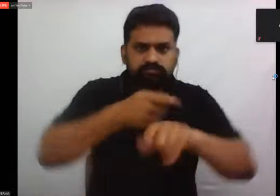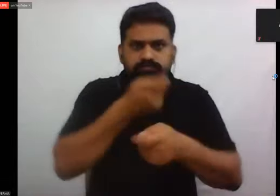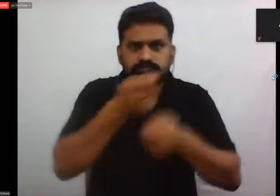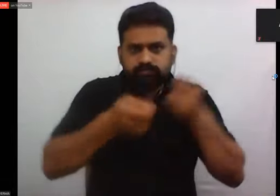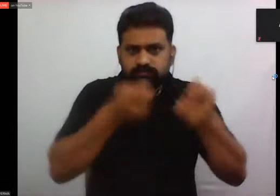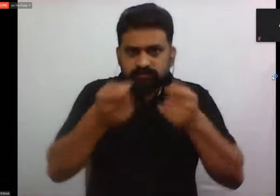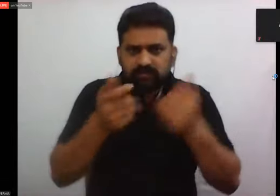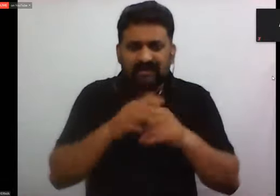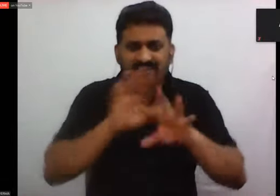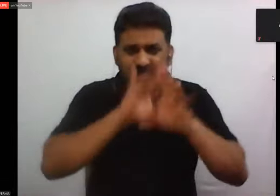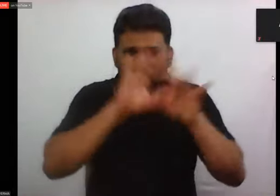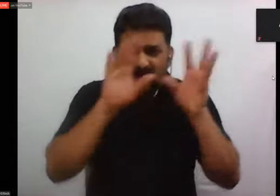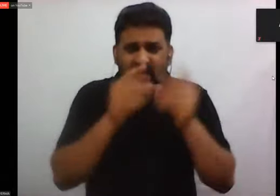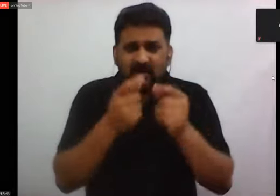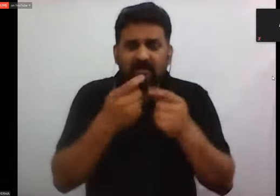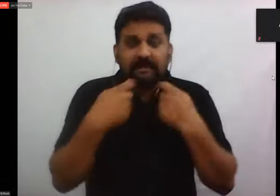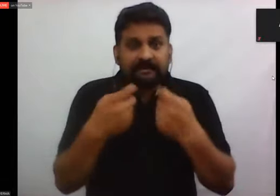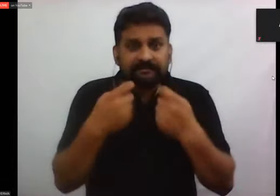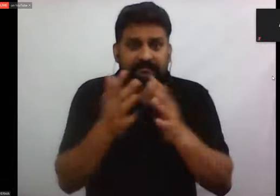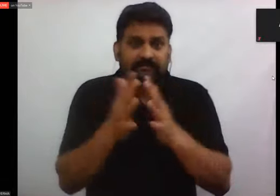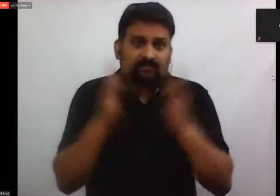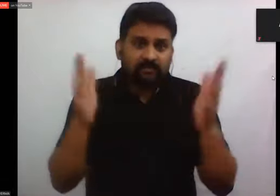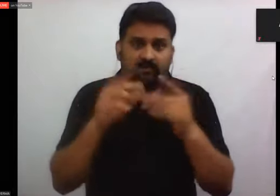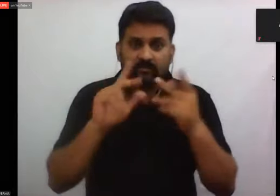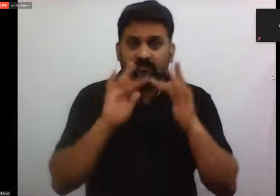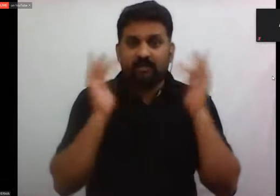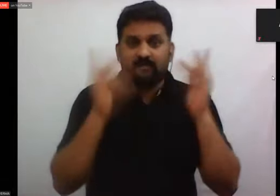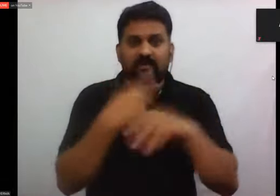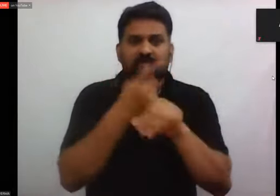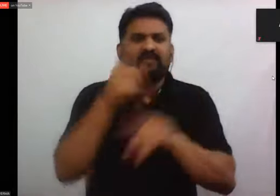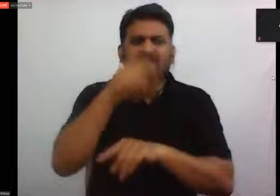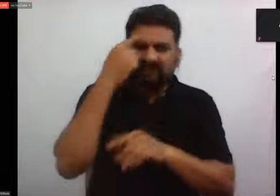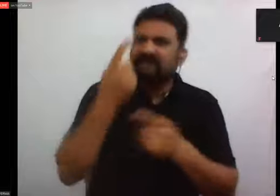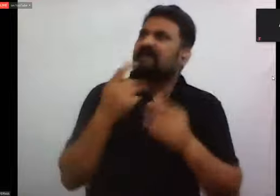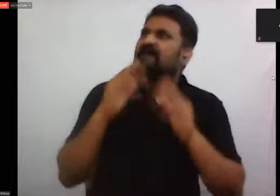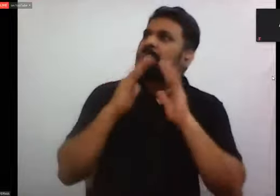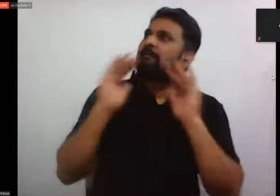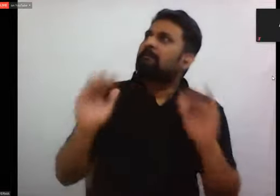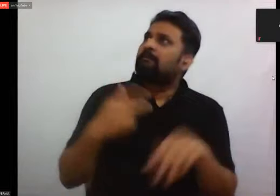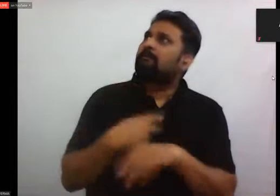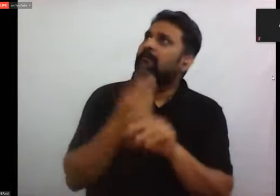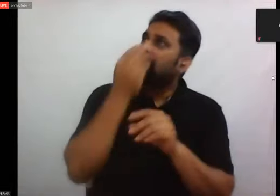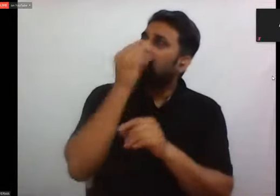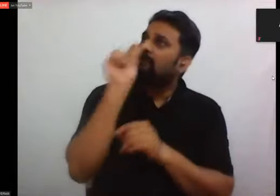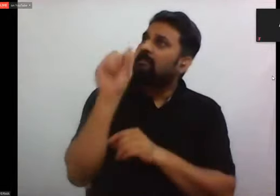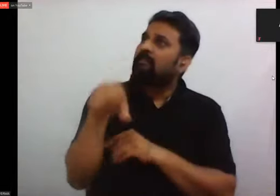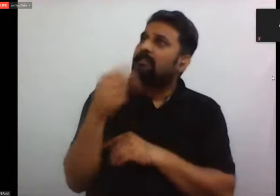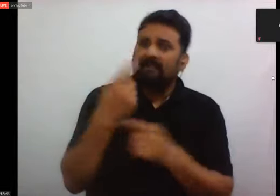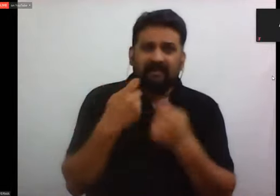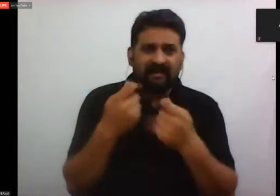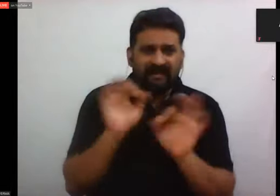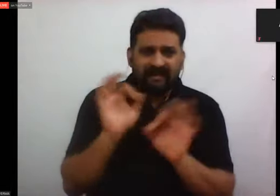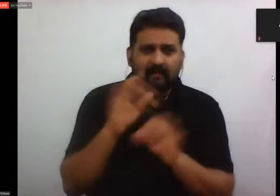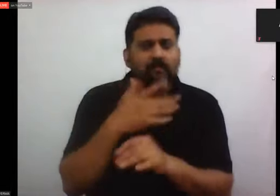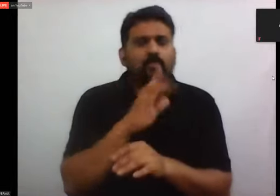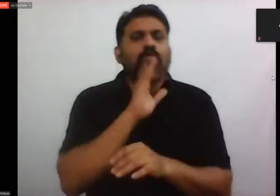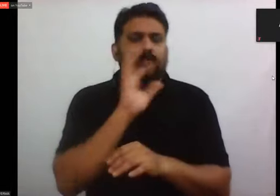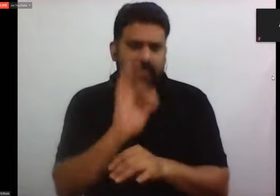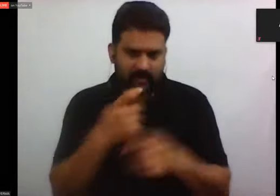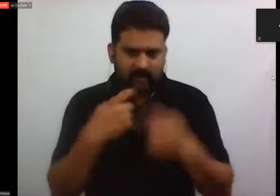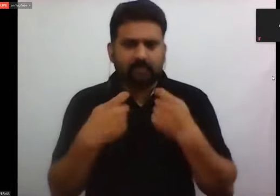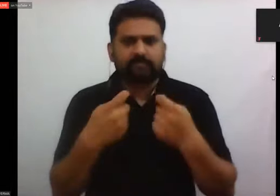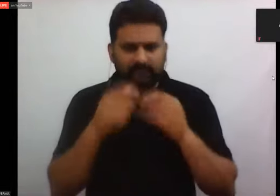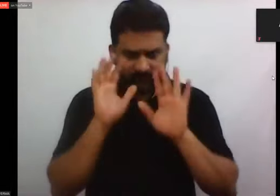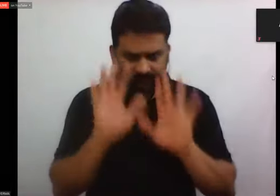तो ये सारी चीजें, इसमें खर्चा बहुत है वेबिनार में। ऐसा लगता है कि घर पे बैठ के हम कर रहे हैं तो खर्च नहीं होता होगा, लेकिन होता है।